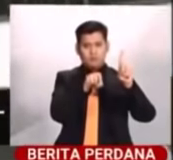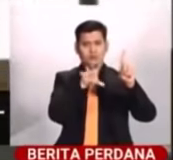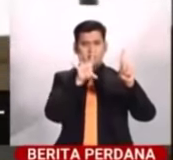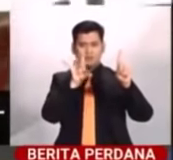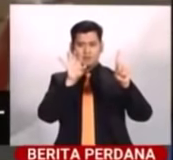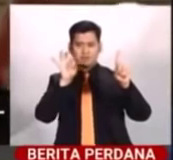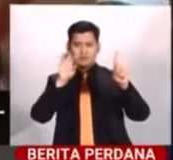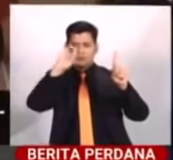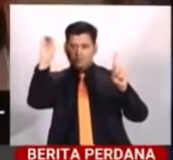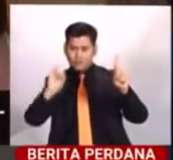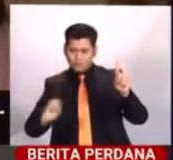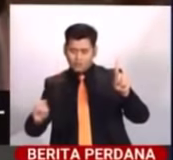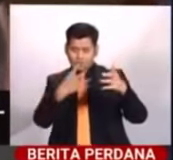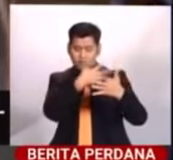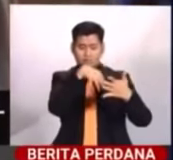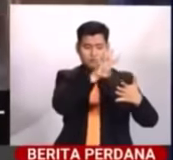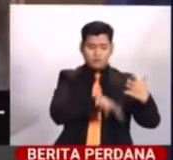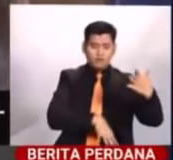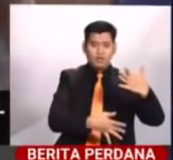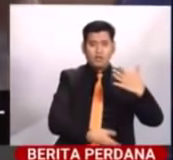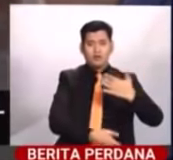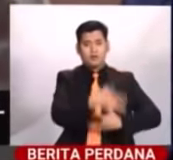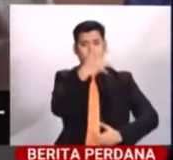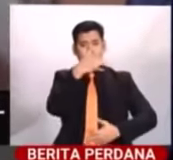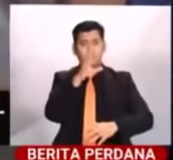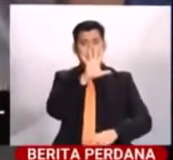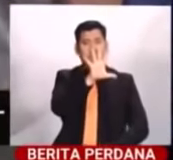61.98% berbanding jadual asal